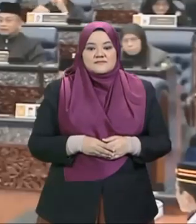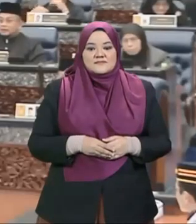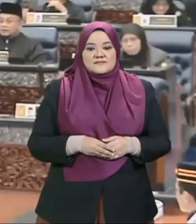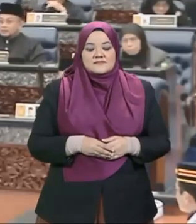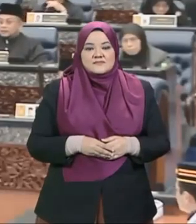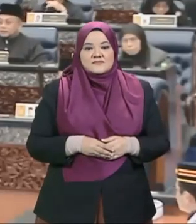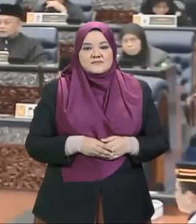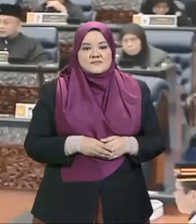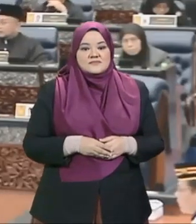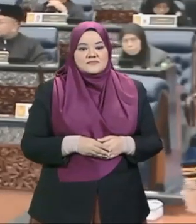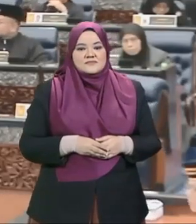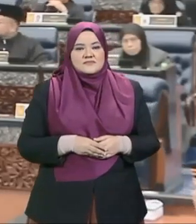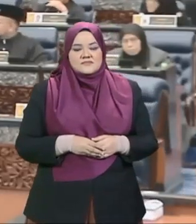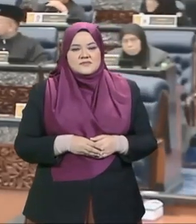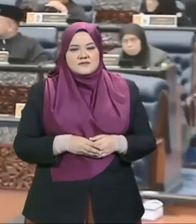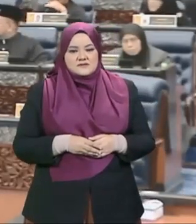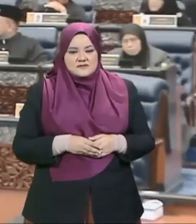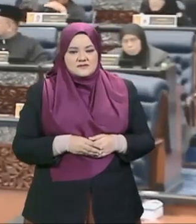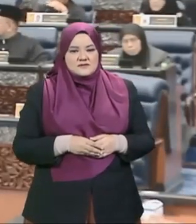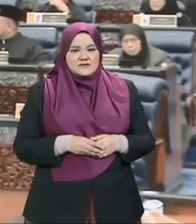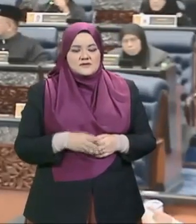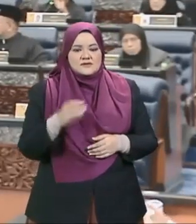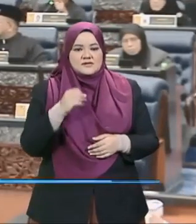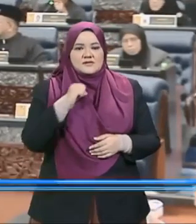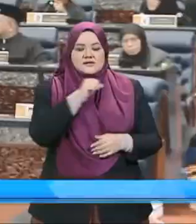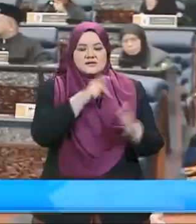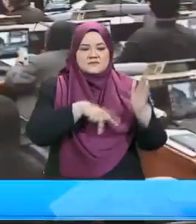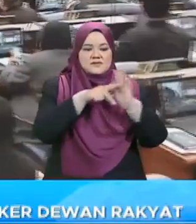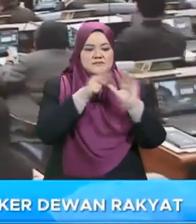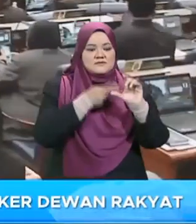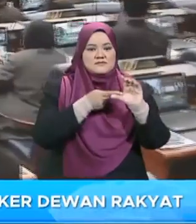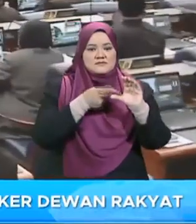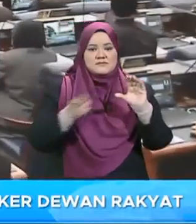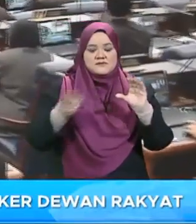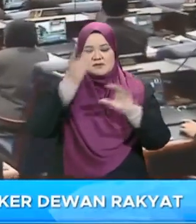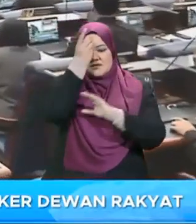sholawat dan salam sebentar itu